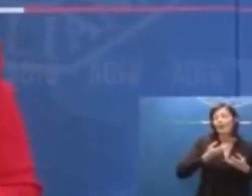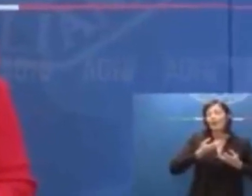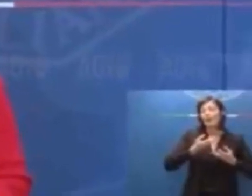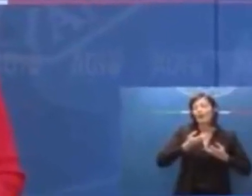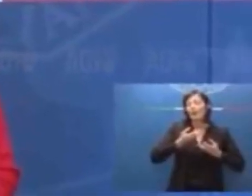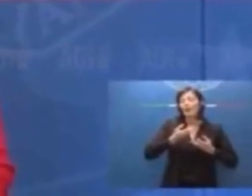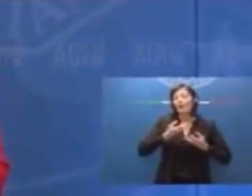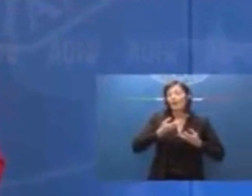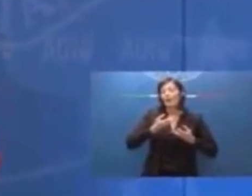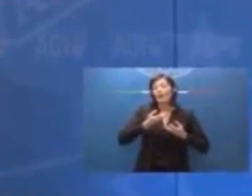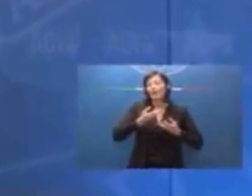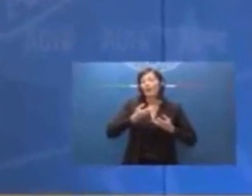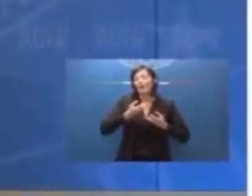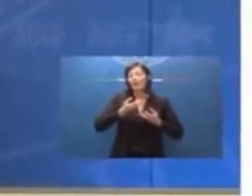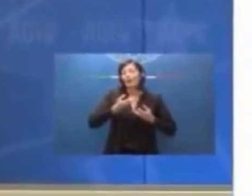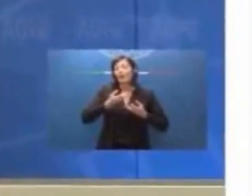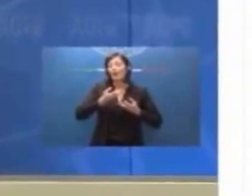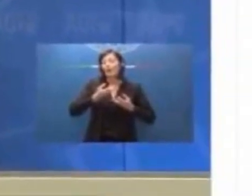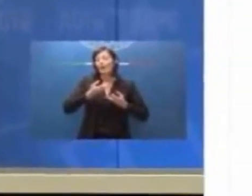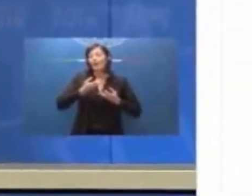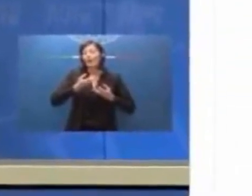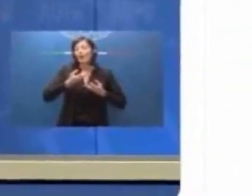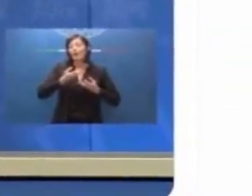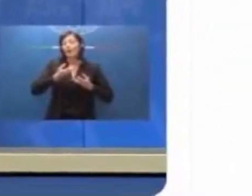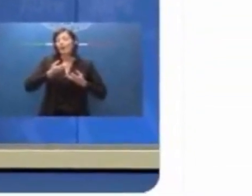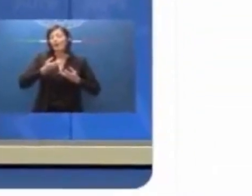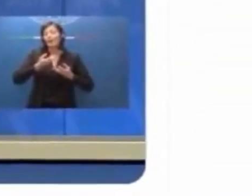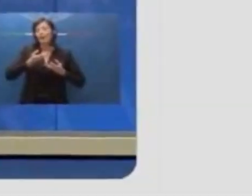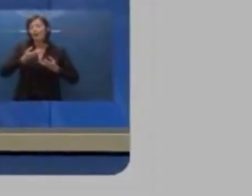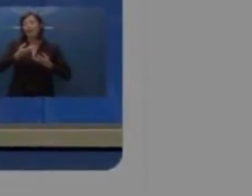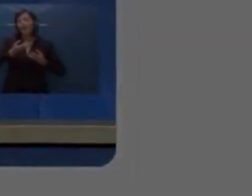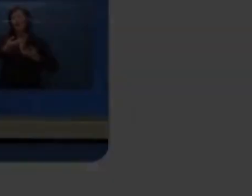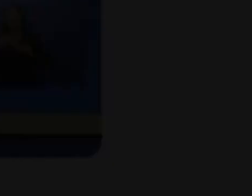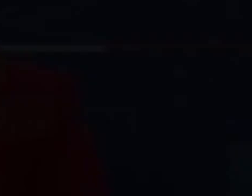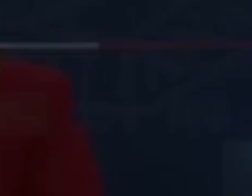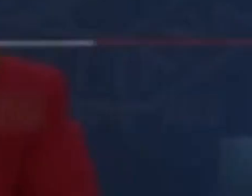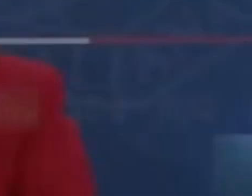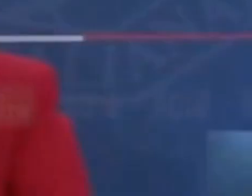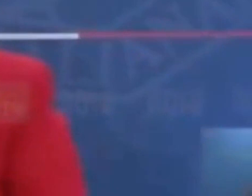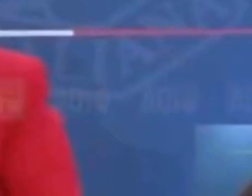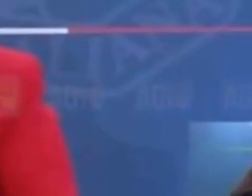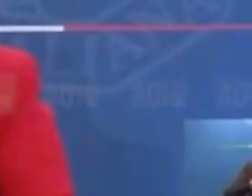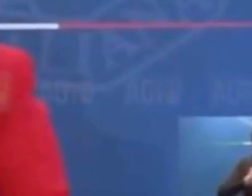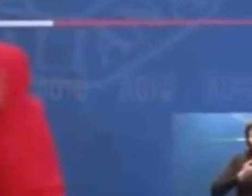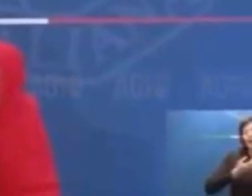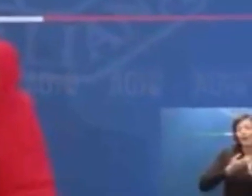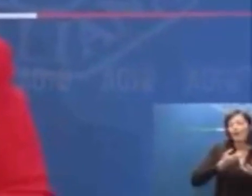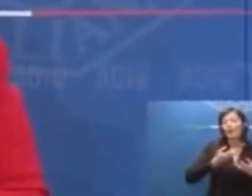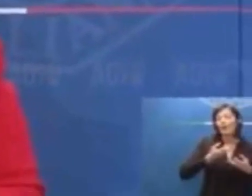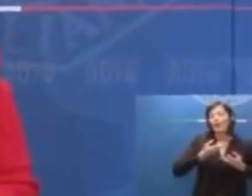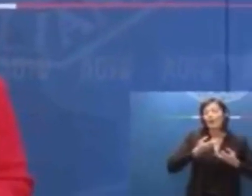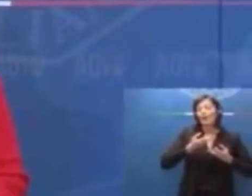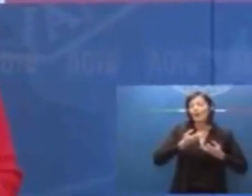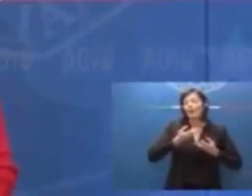Dopodiché ha rimarcato che gli iscritti all'ordine sono tenuti a osservare la deontologia professionale inclusa la correttezza del linguaggio anche